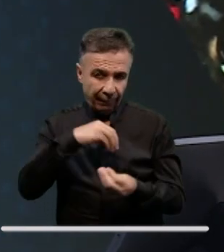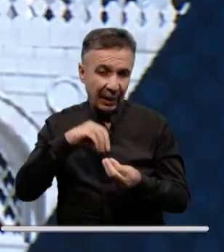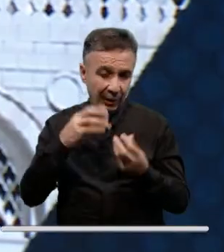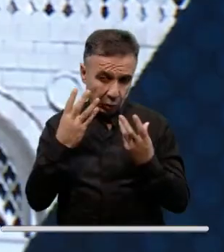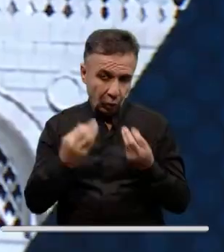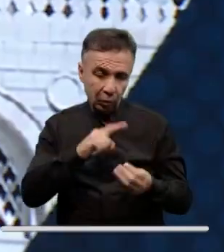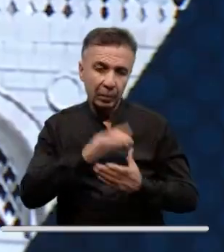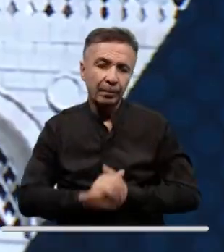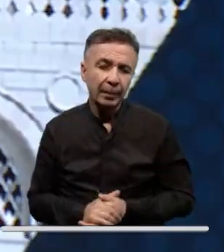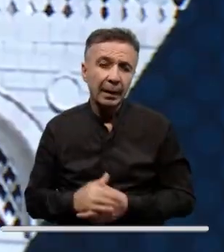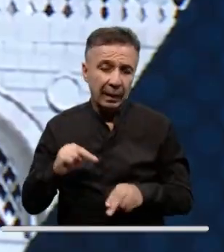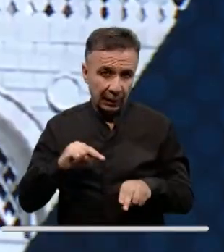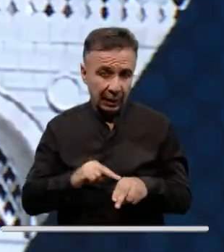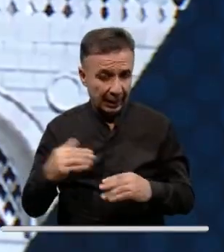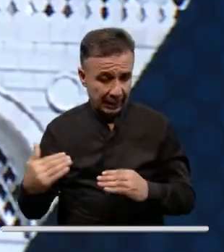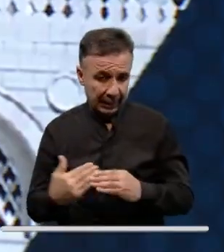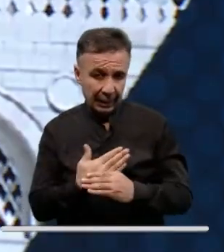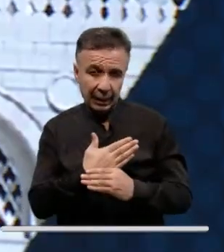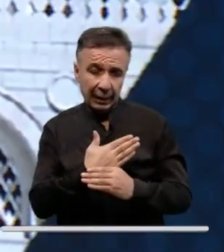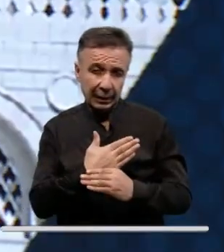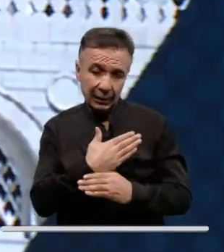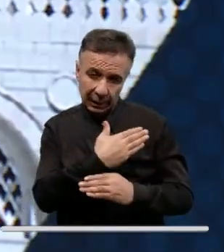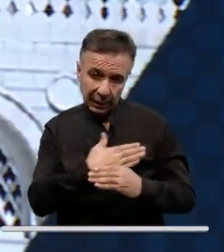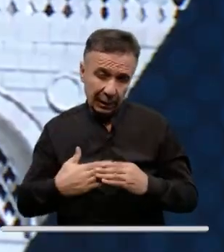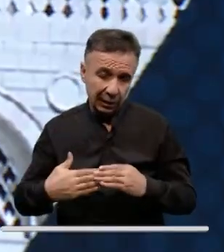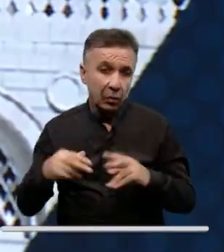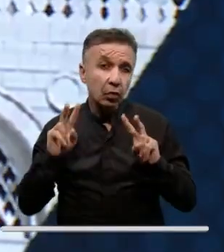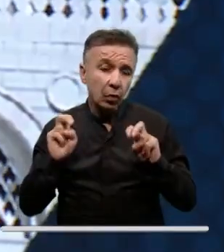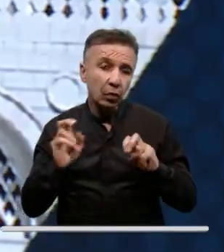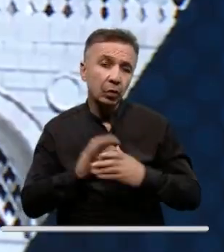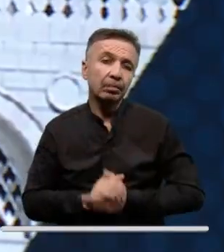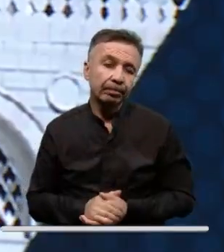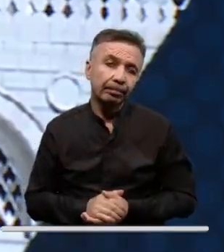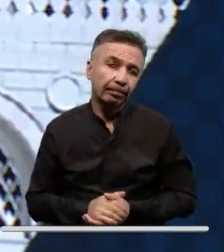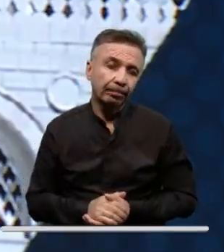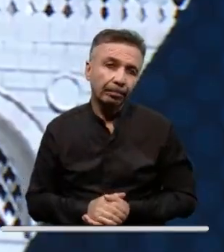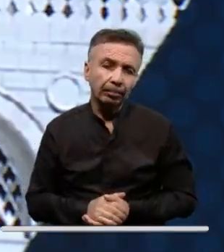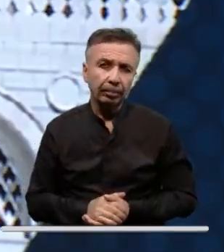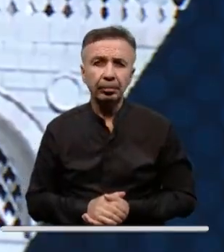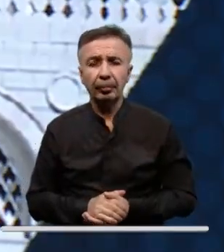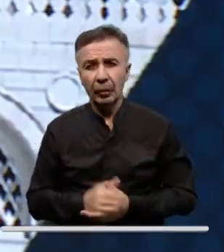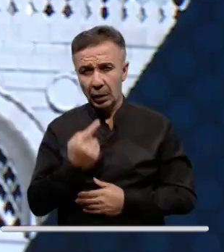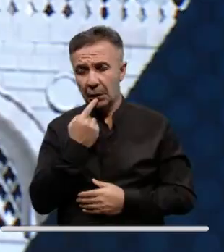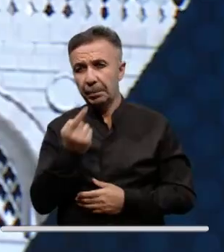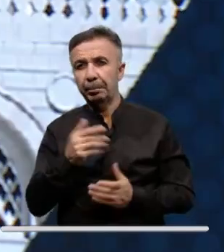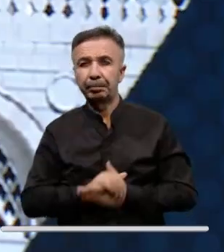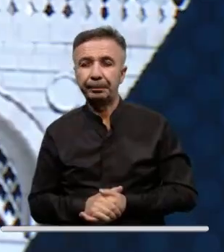hocam kredi kartı hususu Eee şöyle e söyleyebiliriz